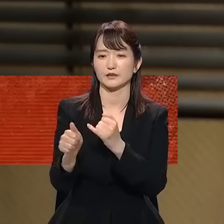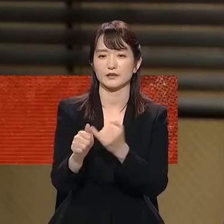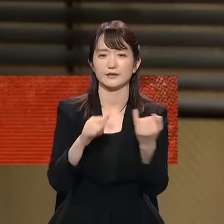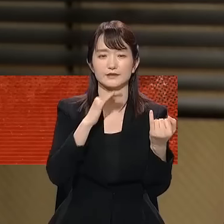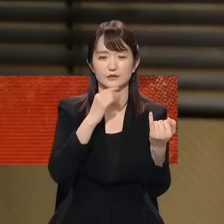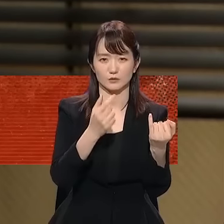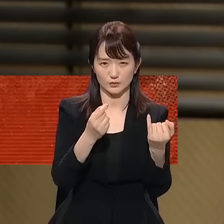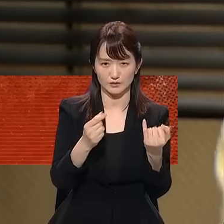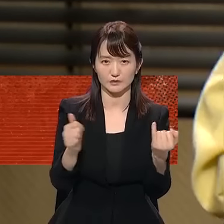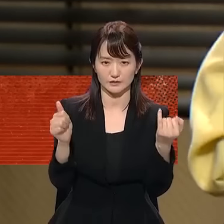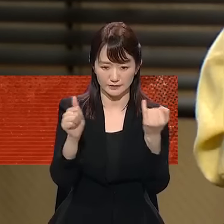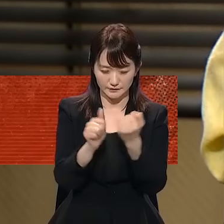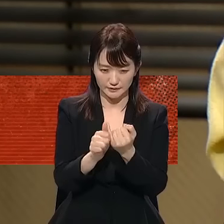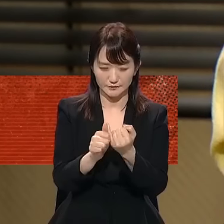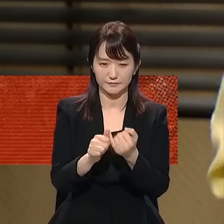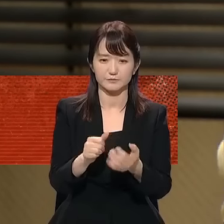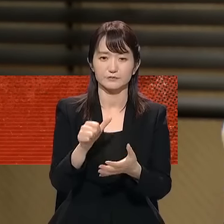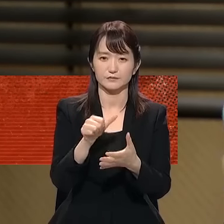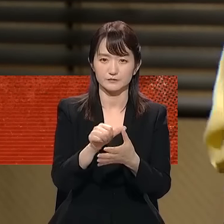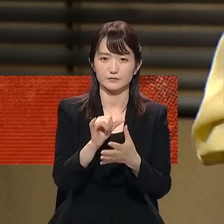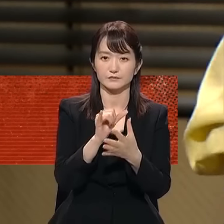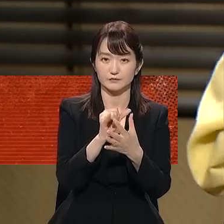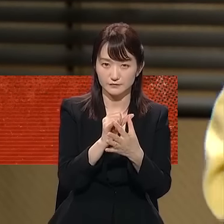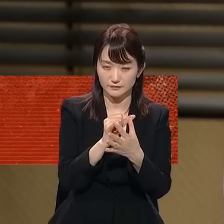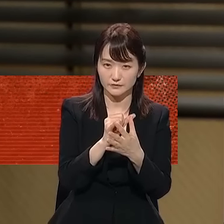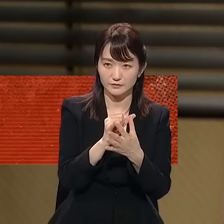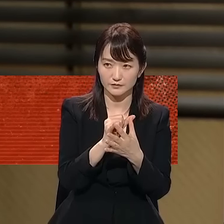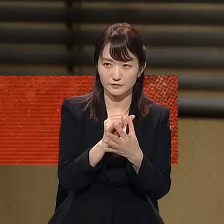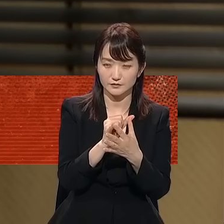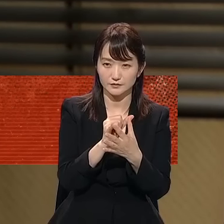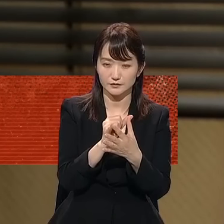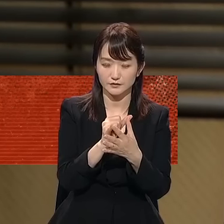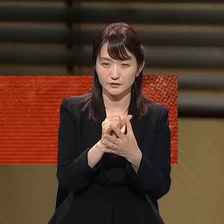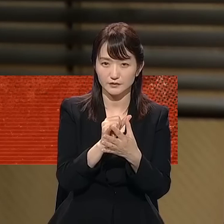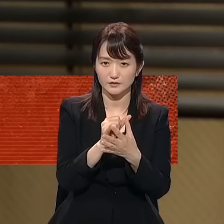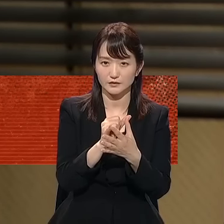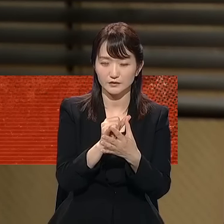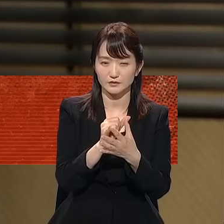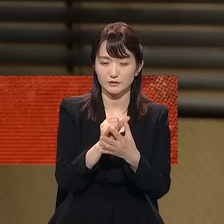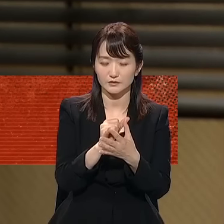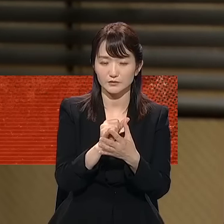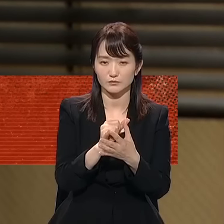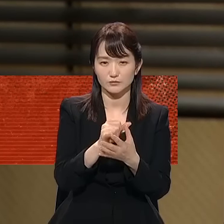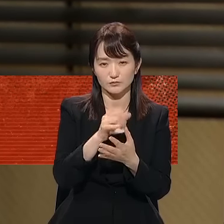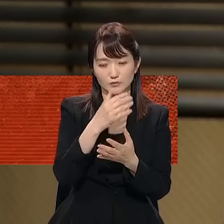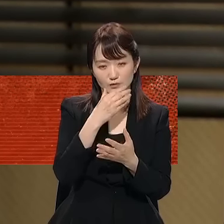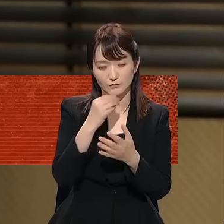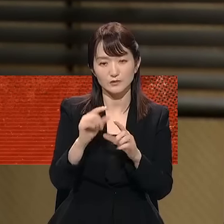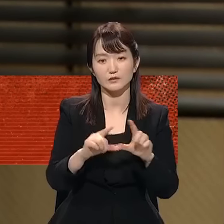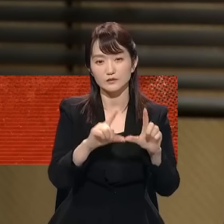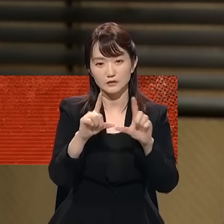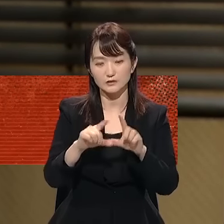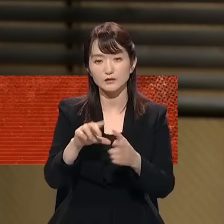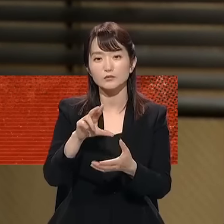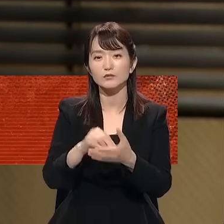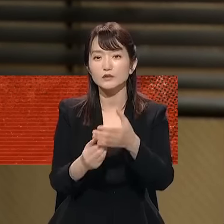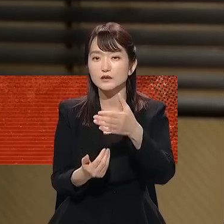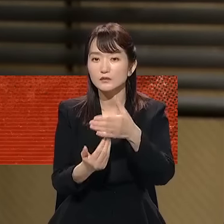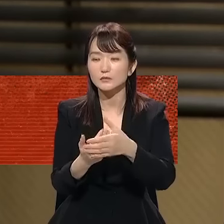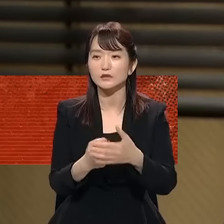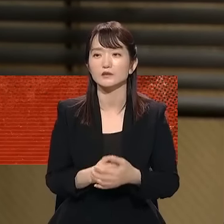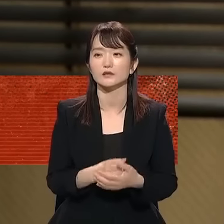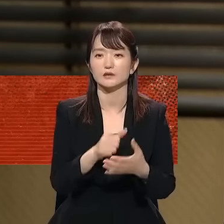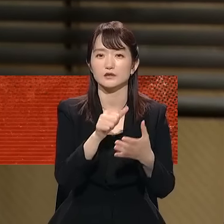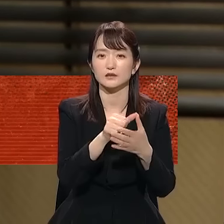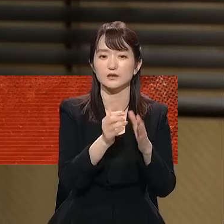해서 아들 하나 딸 하나 두고 참 남부러울 거 없이 그렇게 평범한 가정을 꾸리고 있었는데이 문제를 일으켰을 때가 어 큰애가 유치원